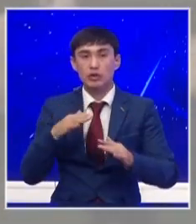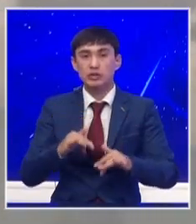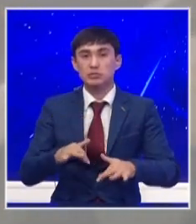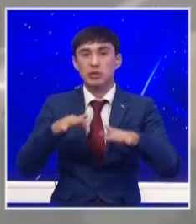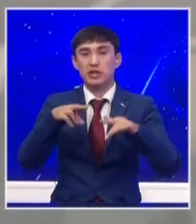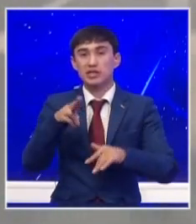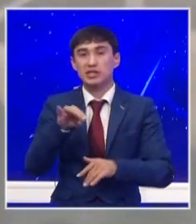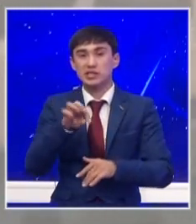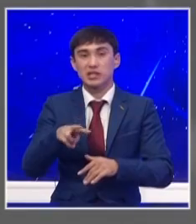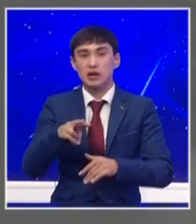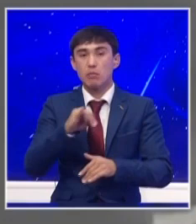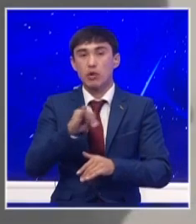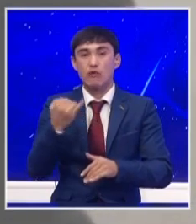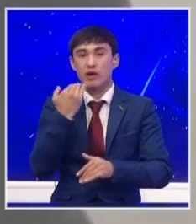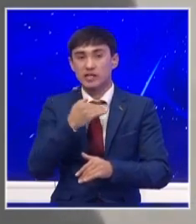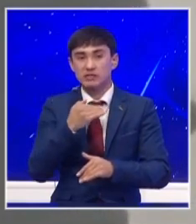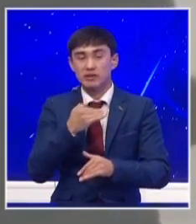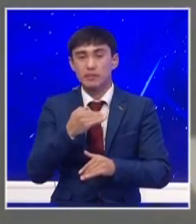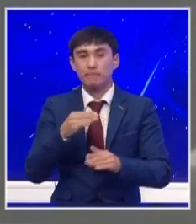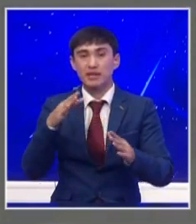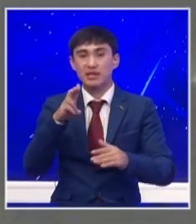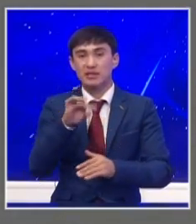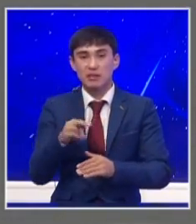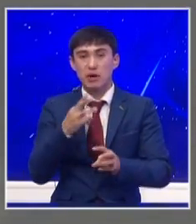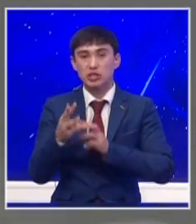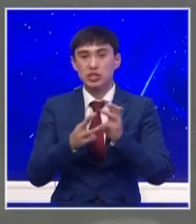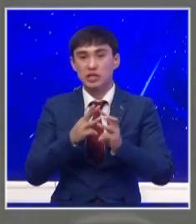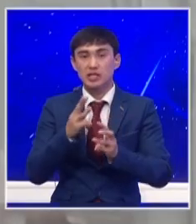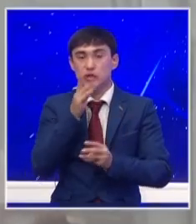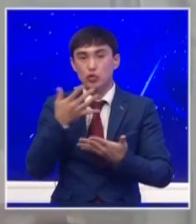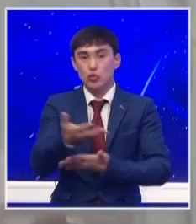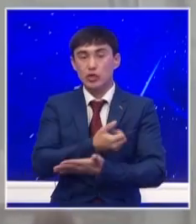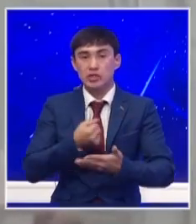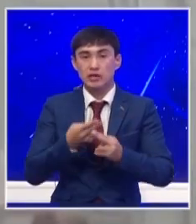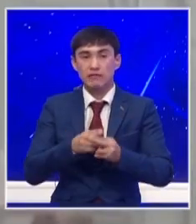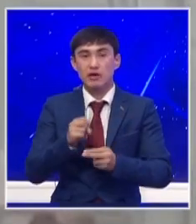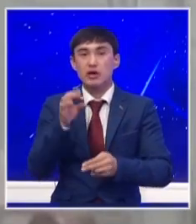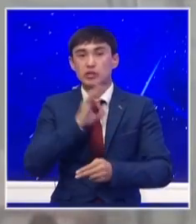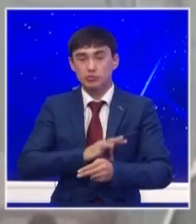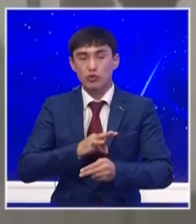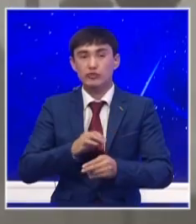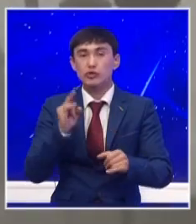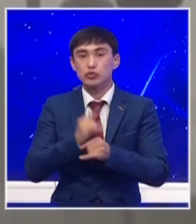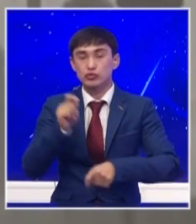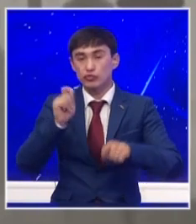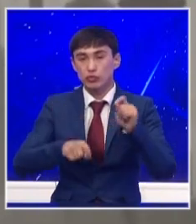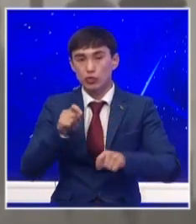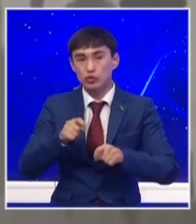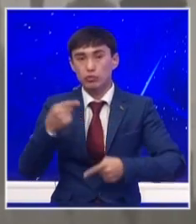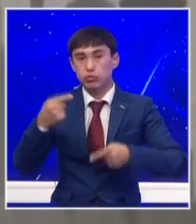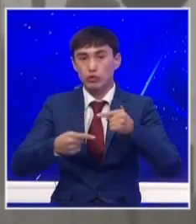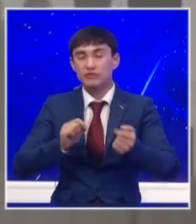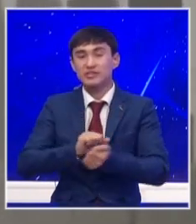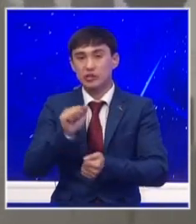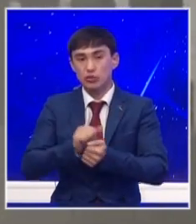дизельного горючего плохого качества и Дым от сжигания сезонных урожаев в ОАЭ часто используют искусственный дождь для борьбы с